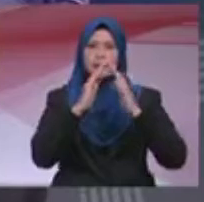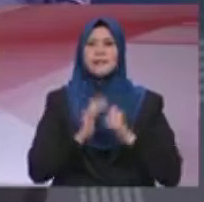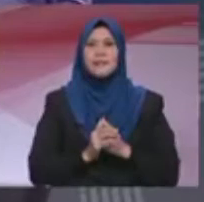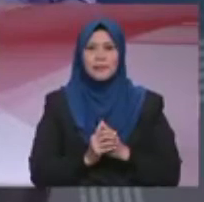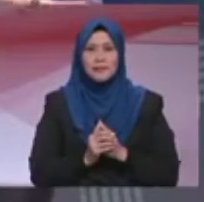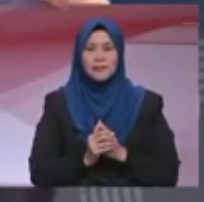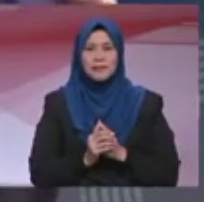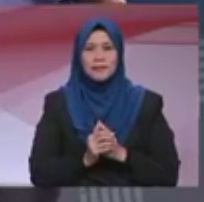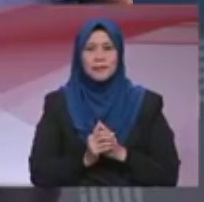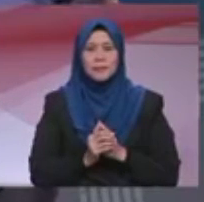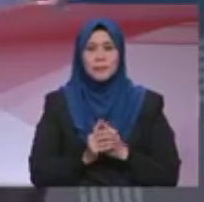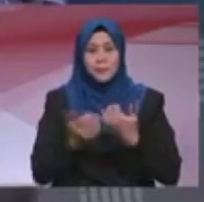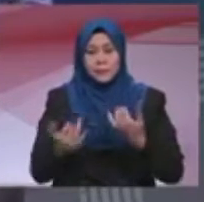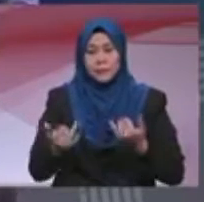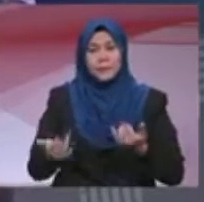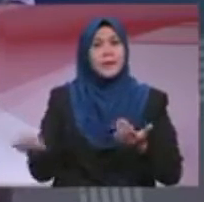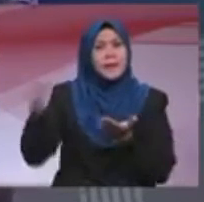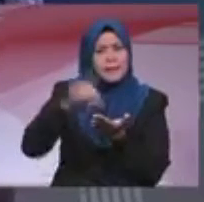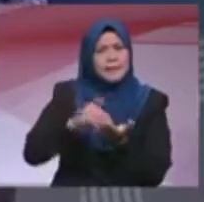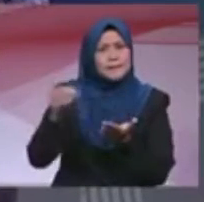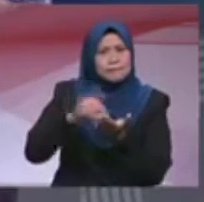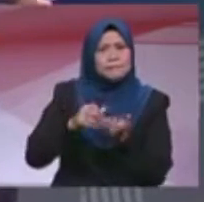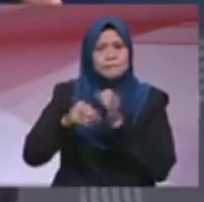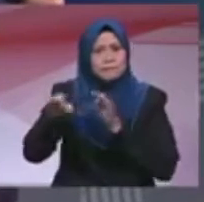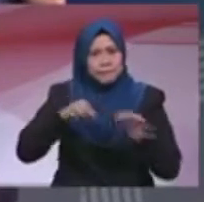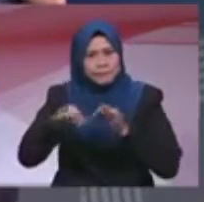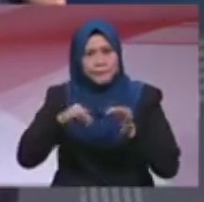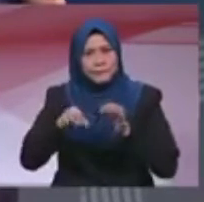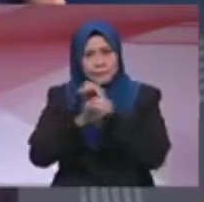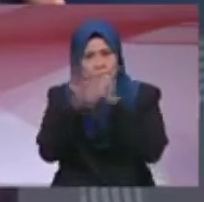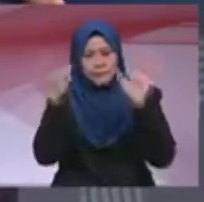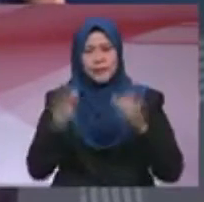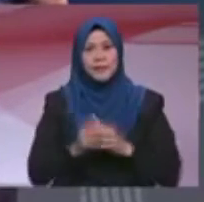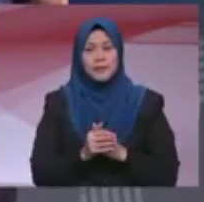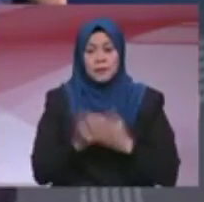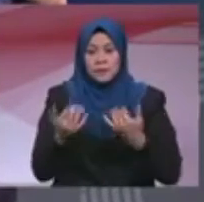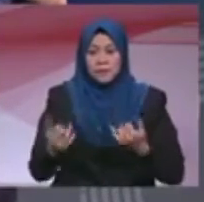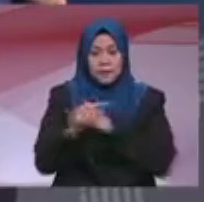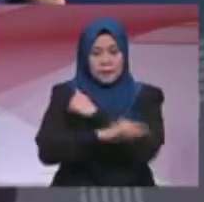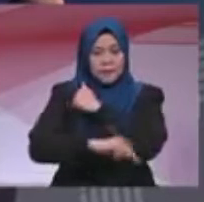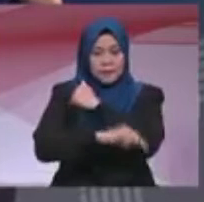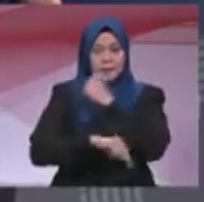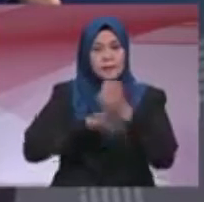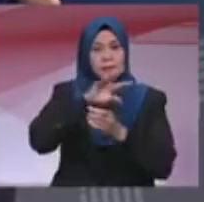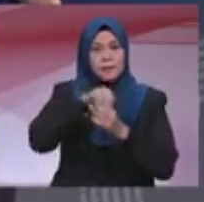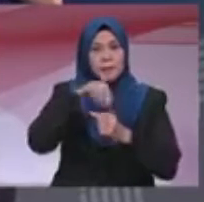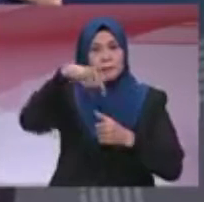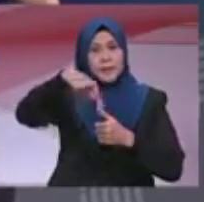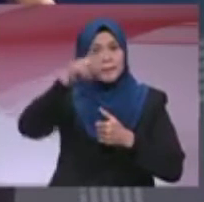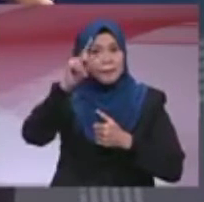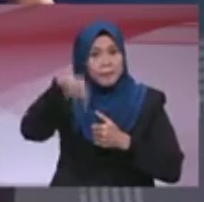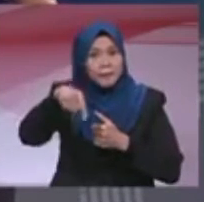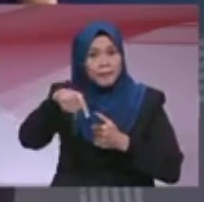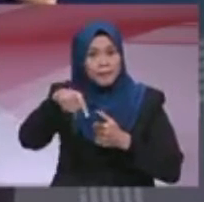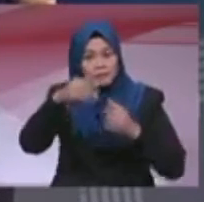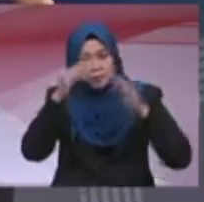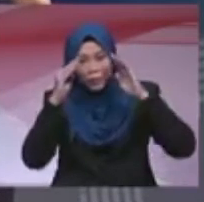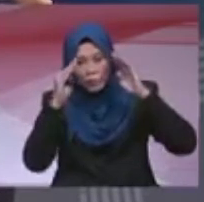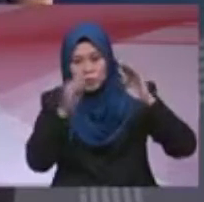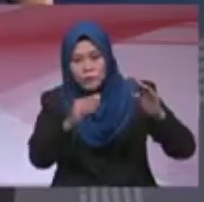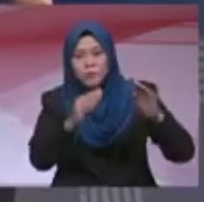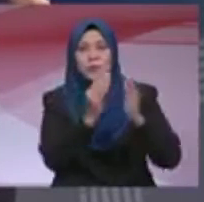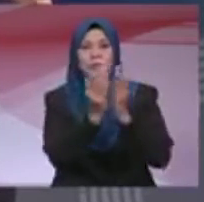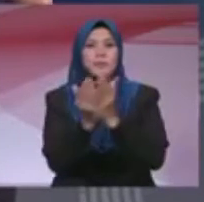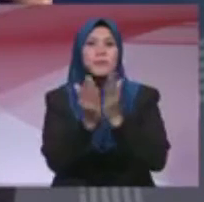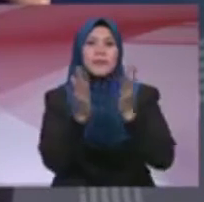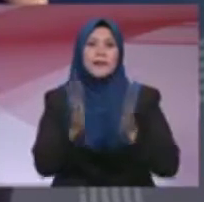ingin memberi penjelasan sekali lagi bahawa untuk negeri-negeri yang terlibat dengan PKP tadi, hanya